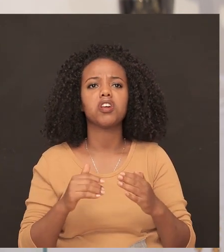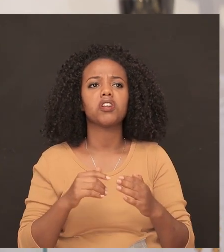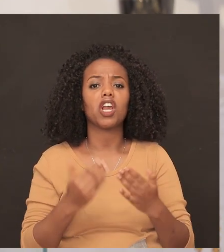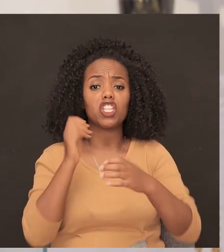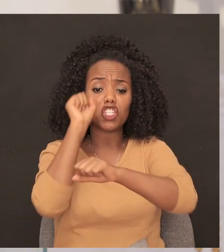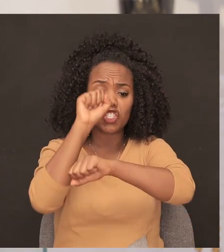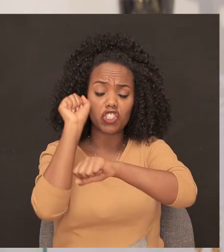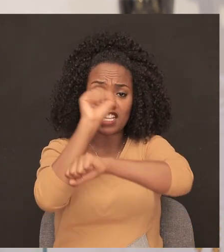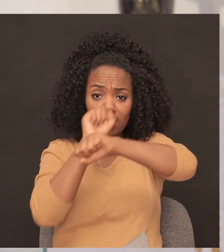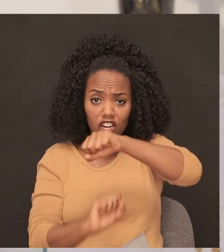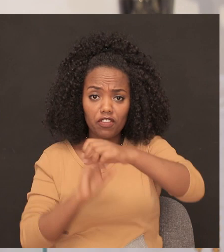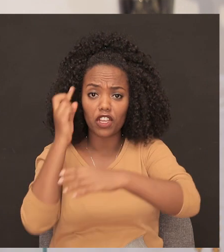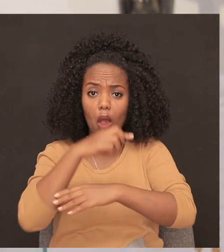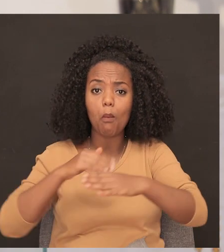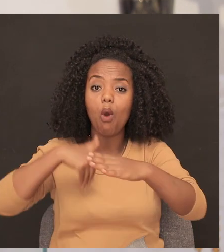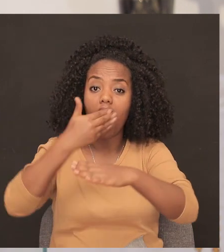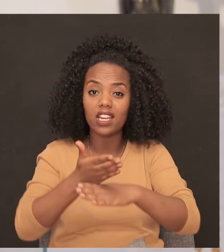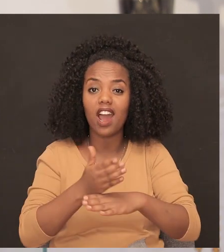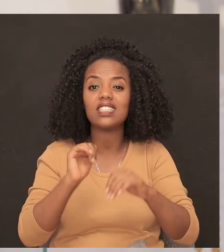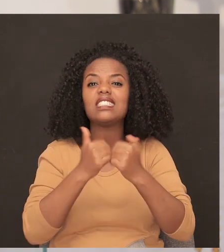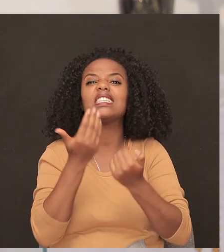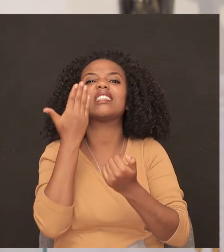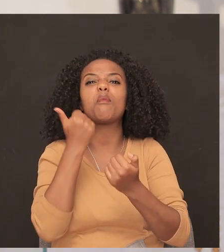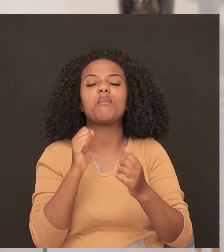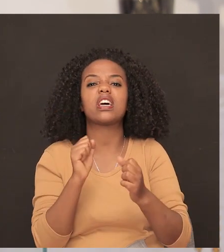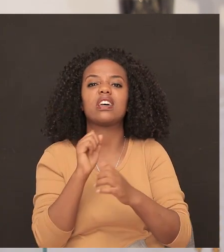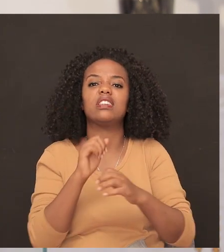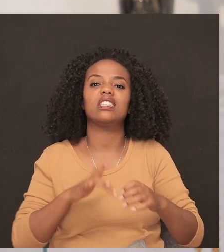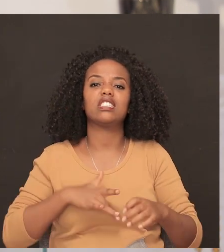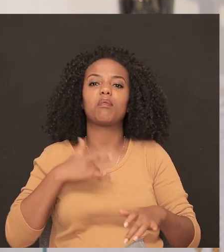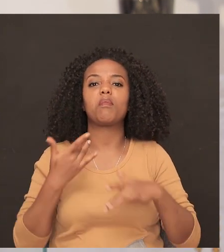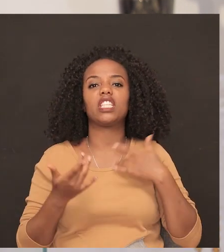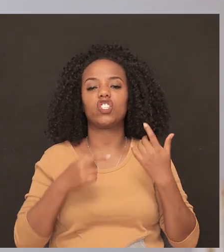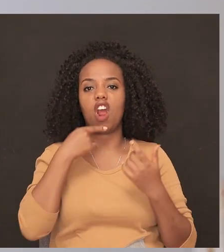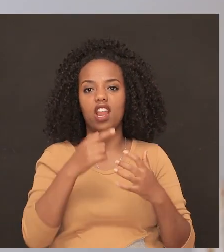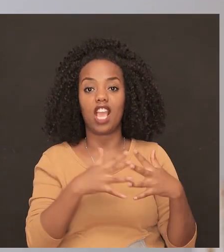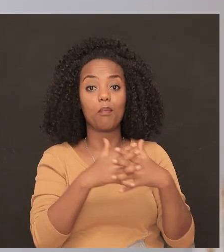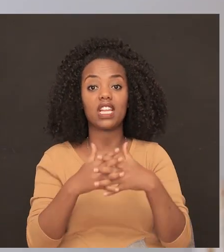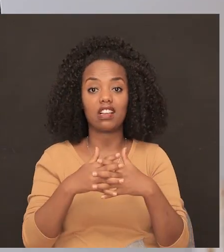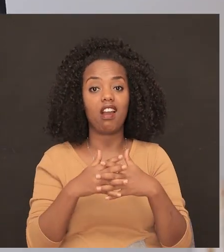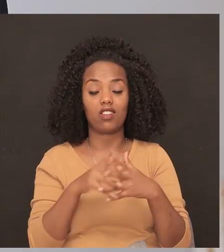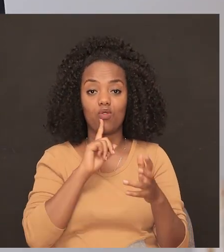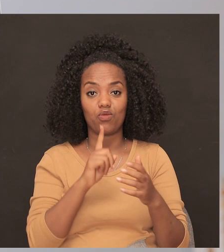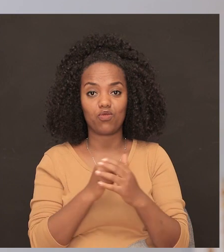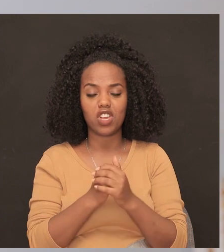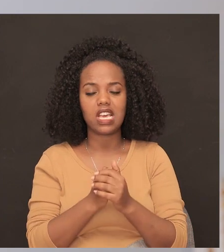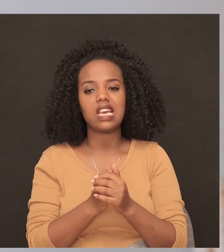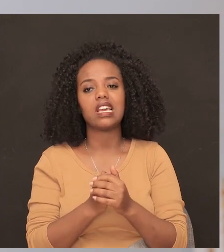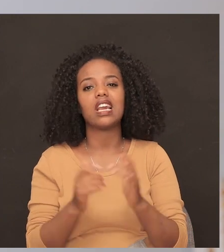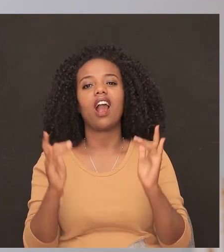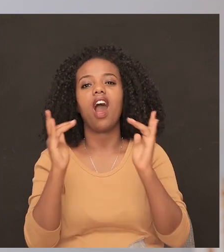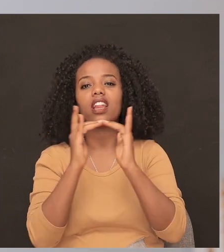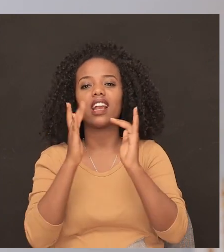ከተሸነፍሽበት ቀን በኋላ ባሉት ቀናት እንዴት ነበር ስሜትሽ? እንዴት ሆንሽ ብሎ ሲላት ከአልጋዬ